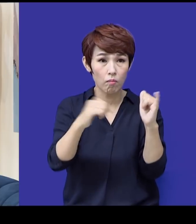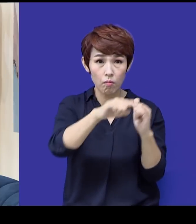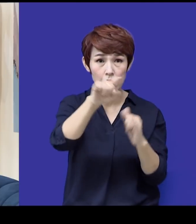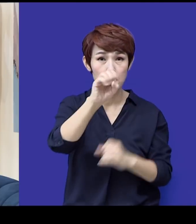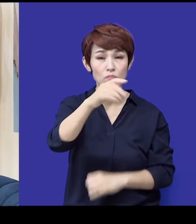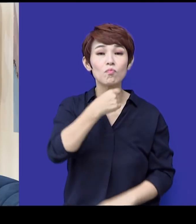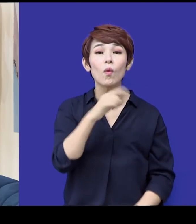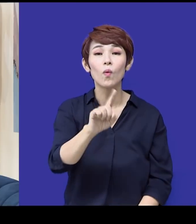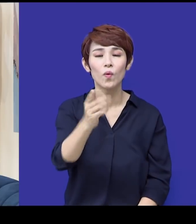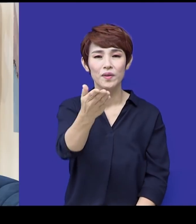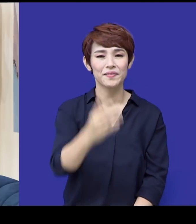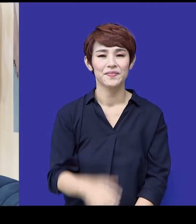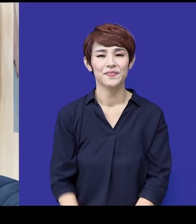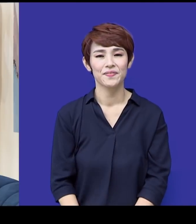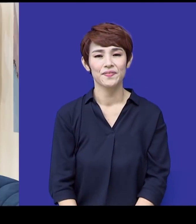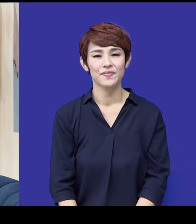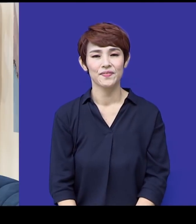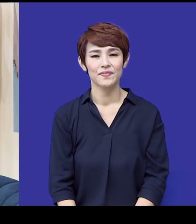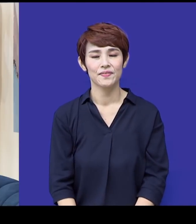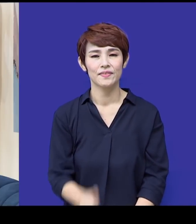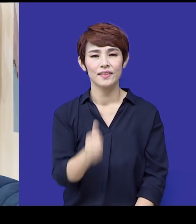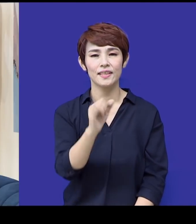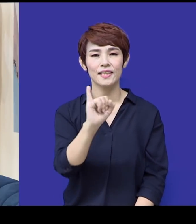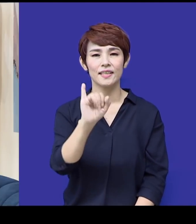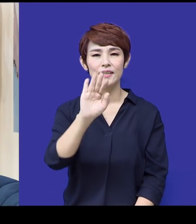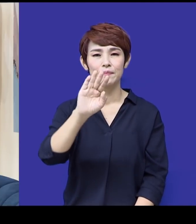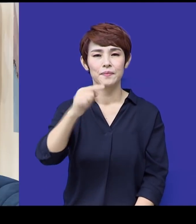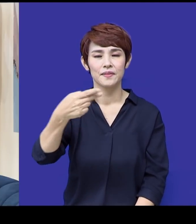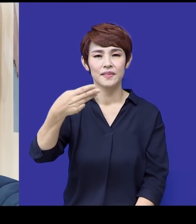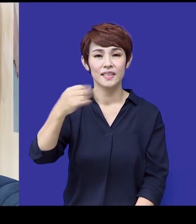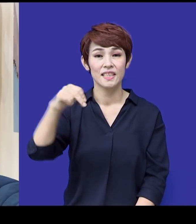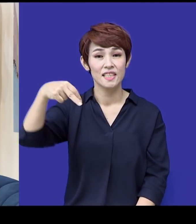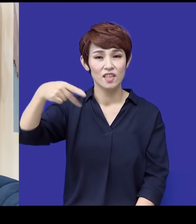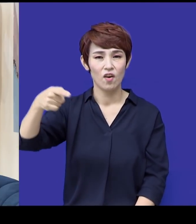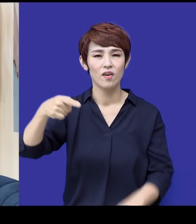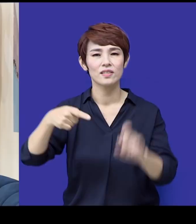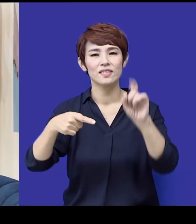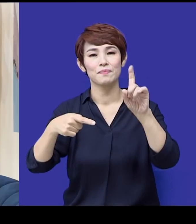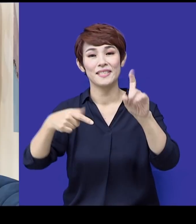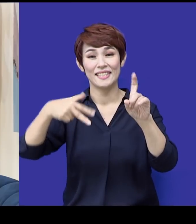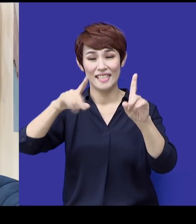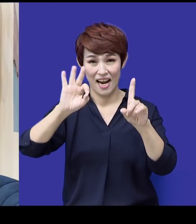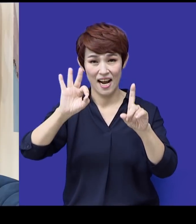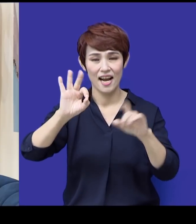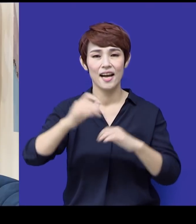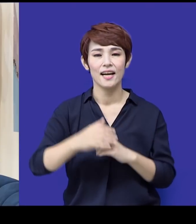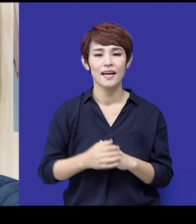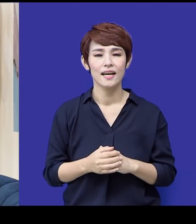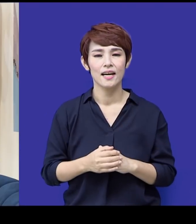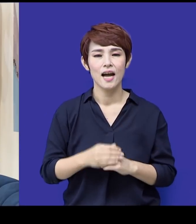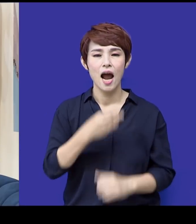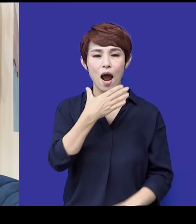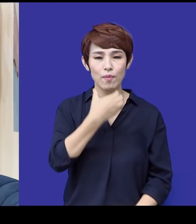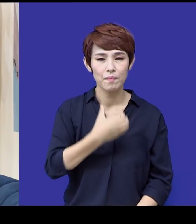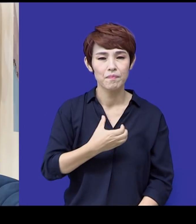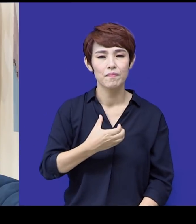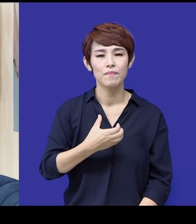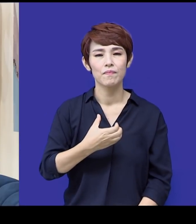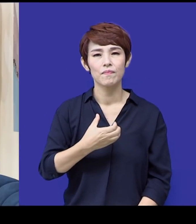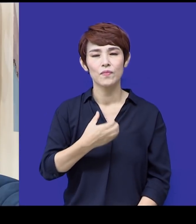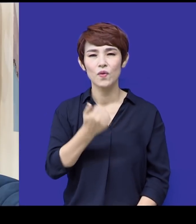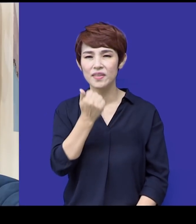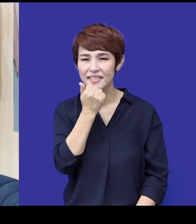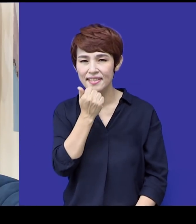제가 좋아하는 그 히브리서 11장에 아브라함과 이삭과 야곱이